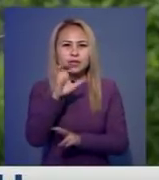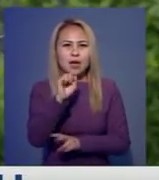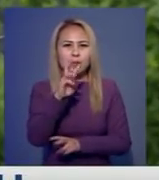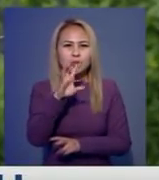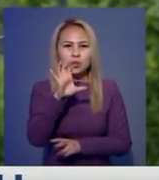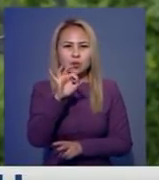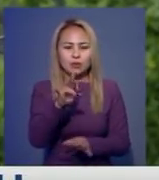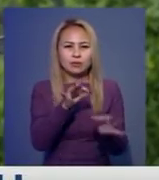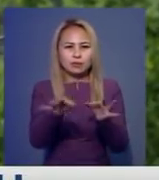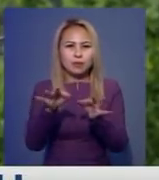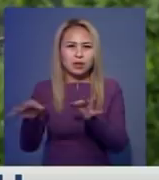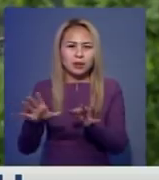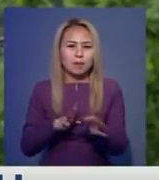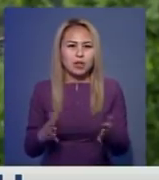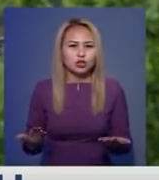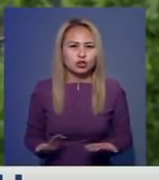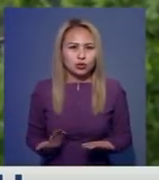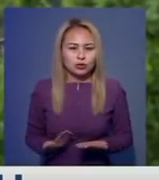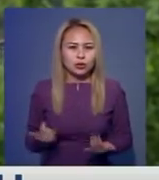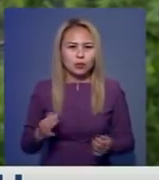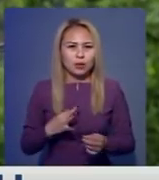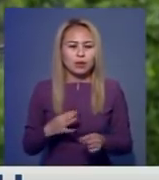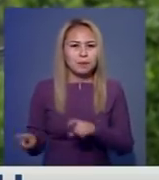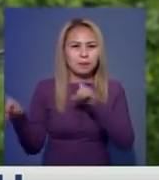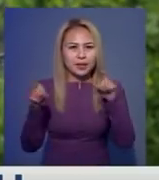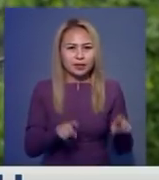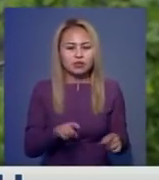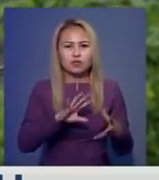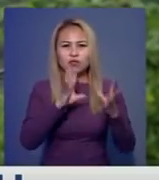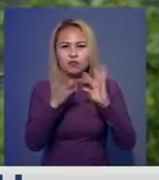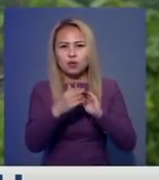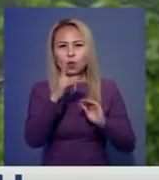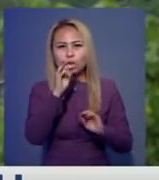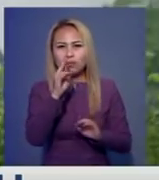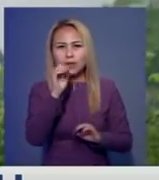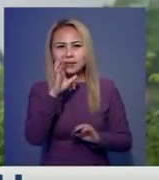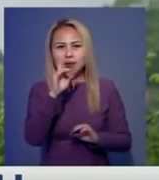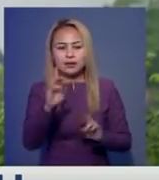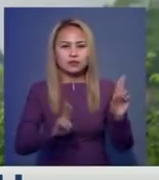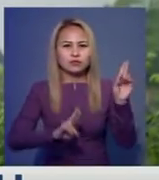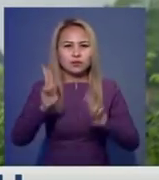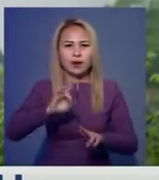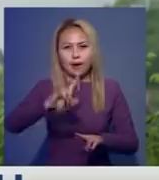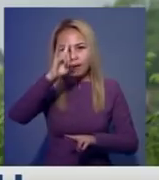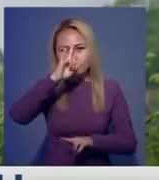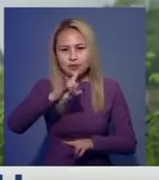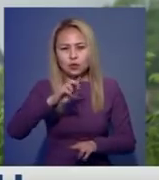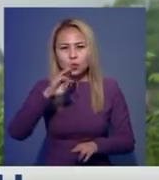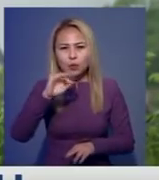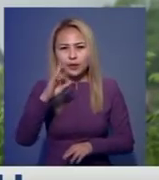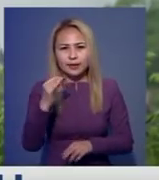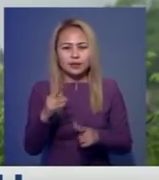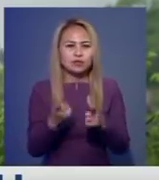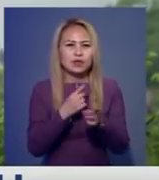маңайына тұрақтағаны туралы білеміз. Бұл жердегі күнбасар ұрпағының барлығында ұстахана бар. Түркиядағы пышақтардың